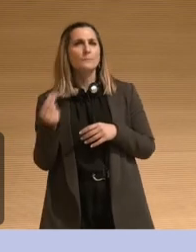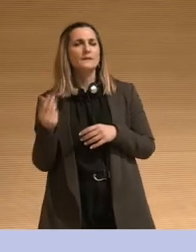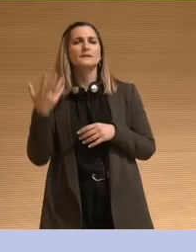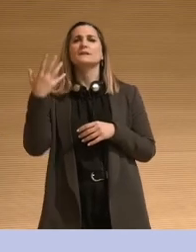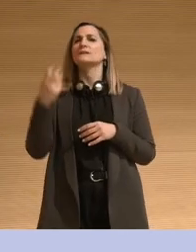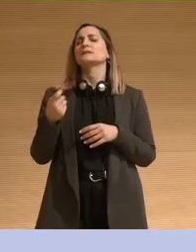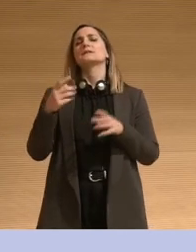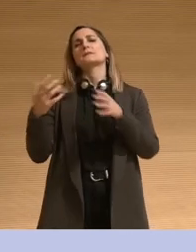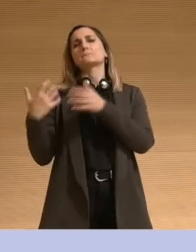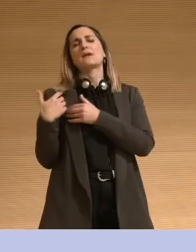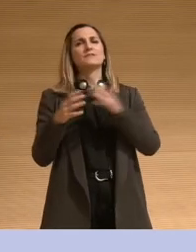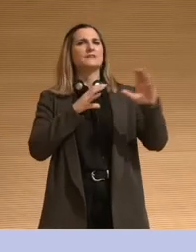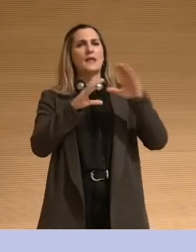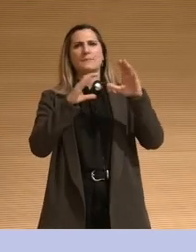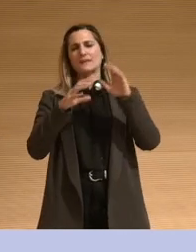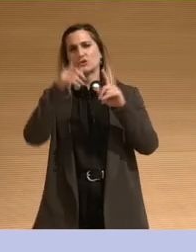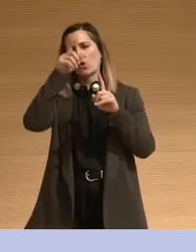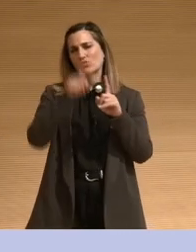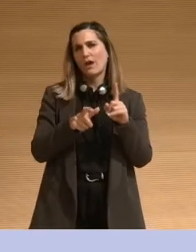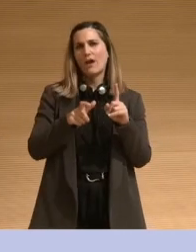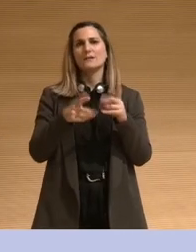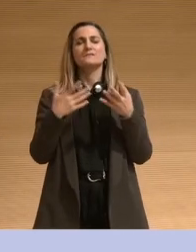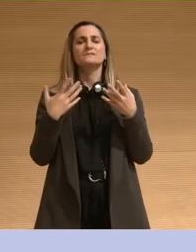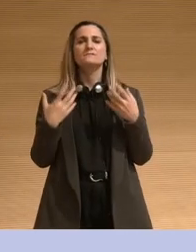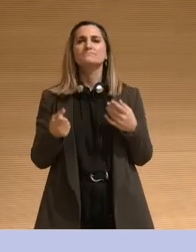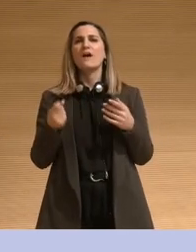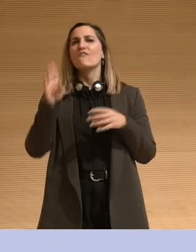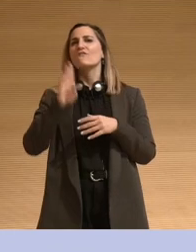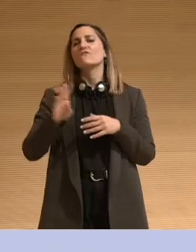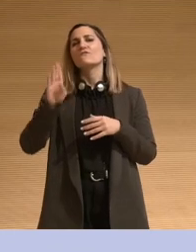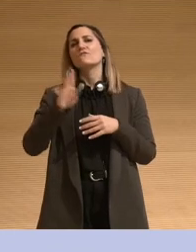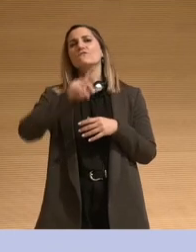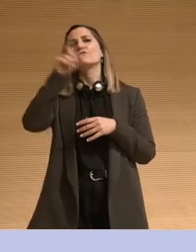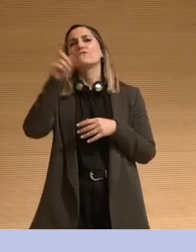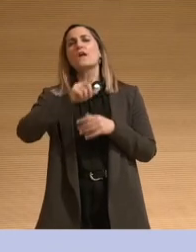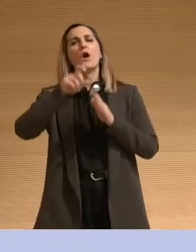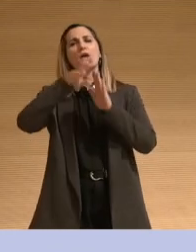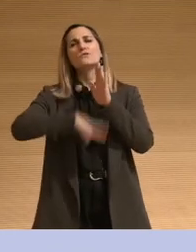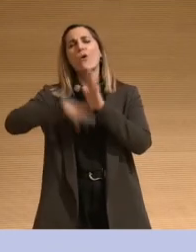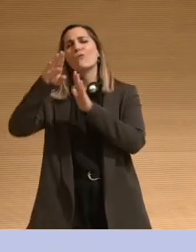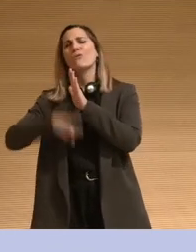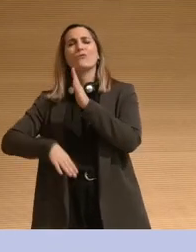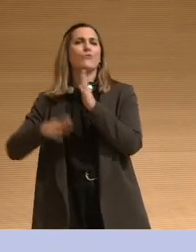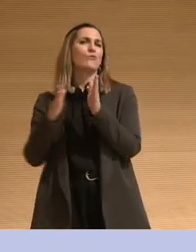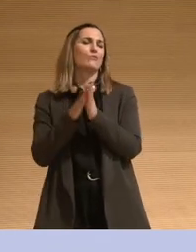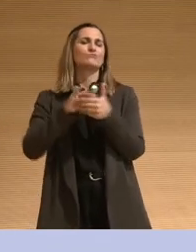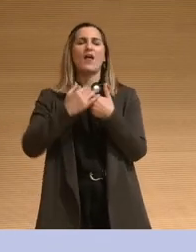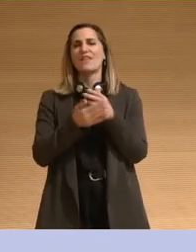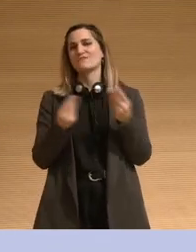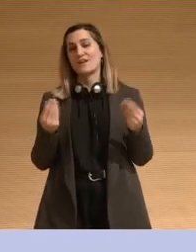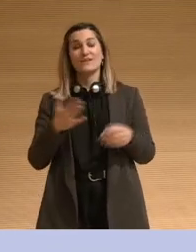συνδιευθύνη. Με πολύ ενδιαφέρον βιογραφικό, περιμένουμε να σας ακούσουμε. Κυρία Τσενέ, ο λόγος εσάς.